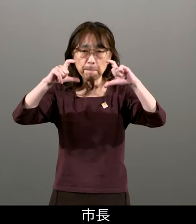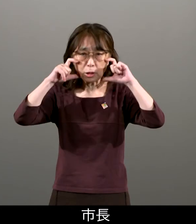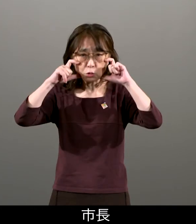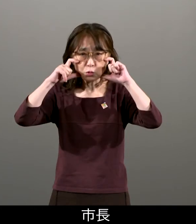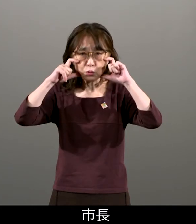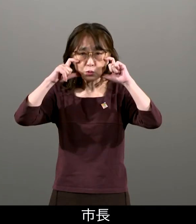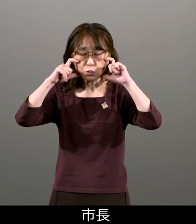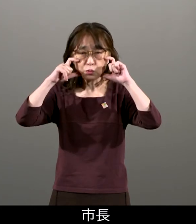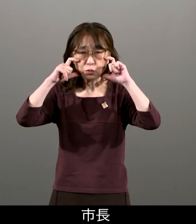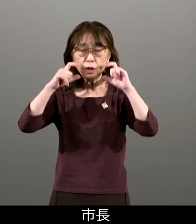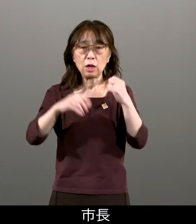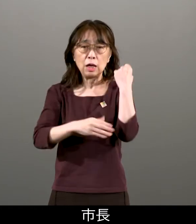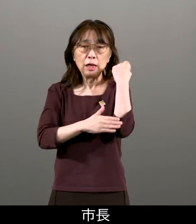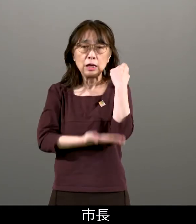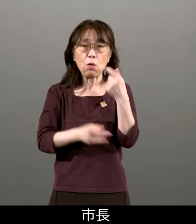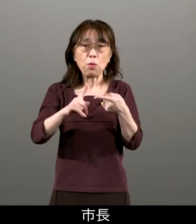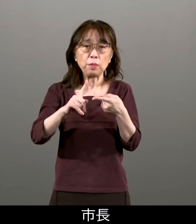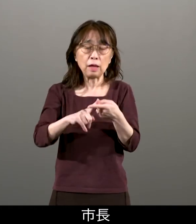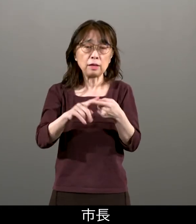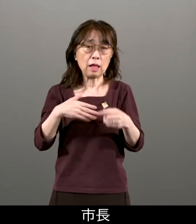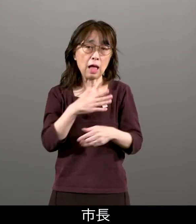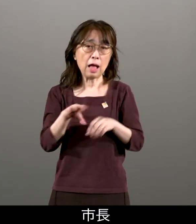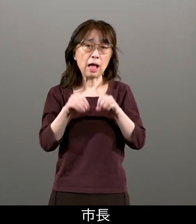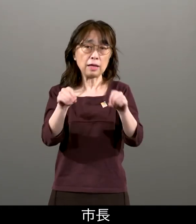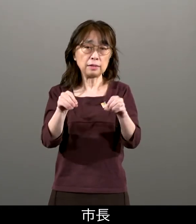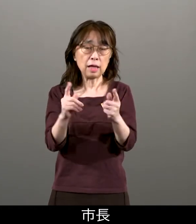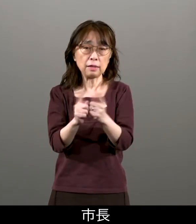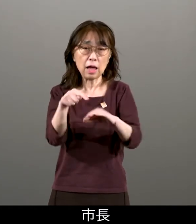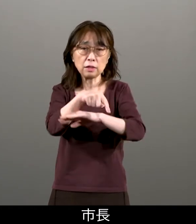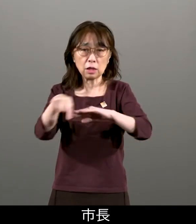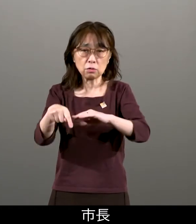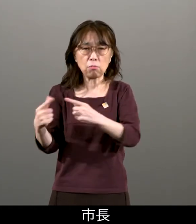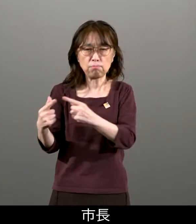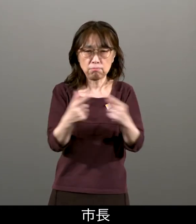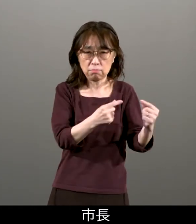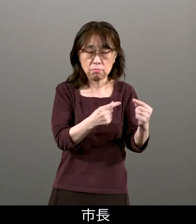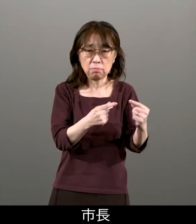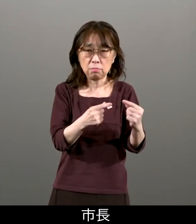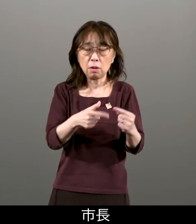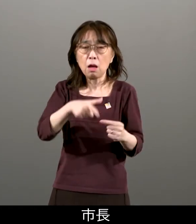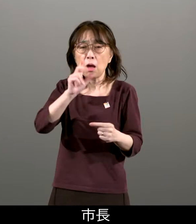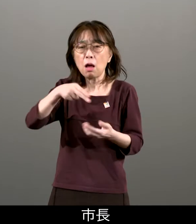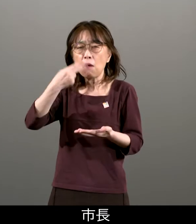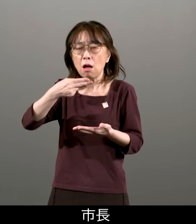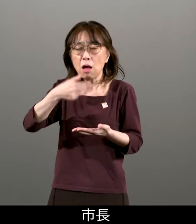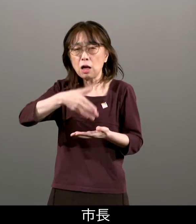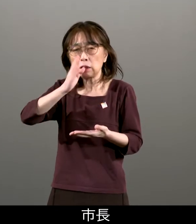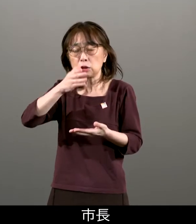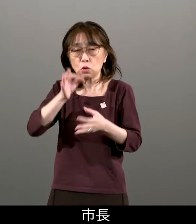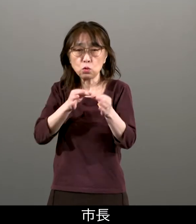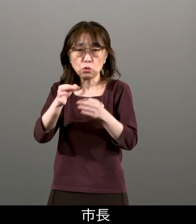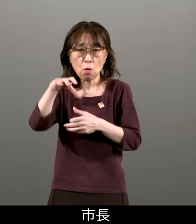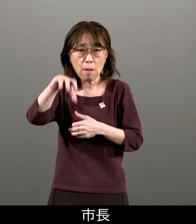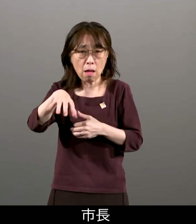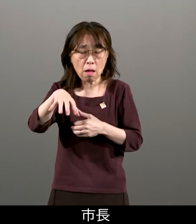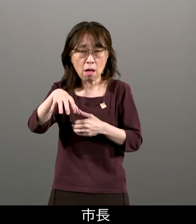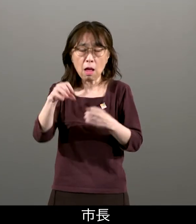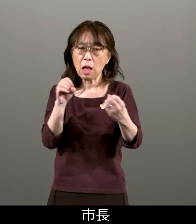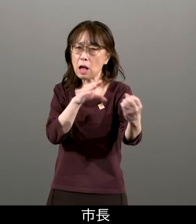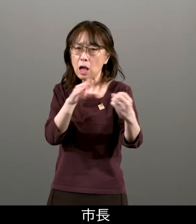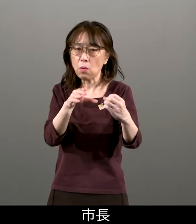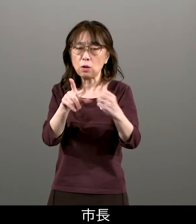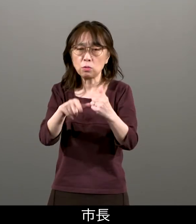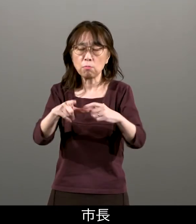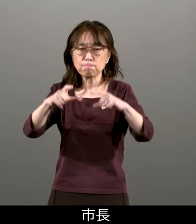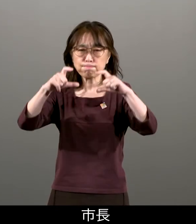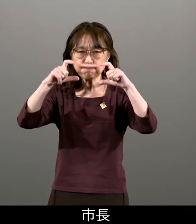用などの基本的な感染対策はもとより、飲食の場におきましても会話の時のマスク着用の徹底